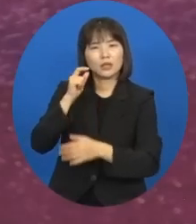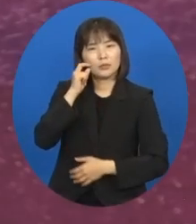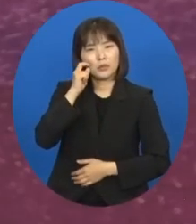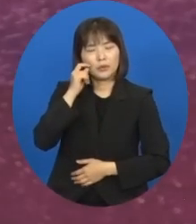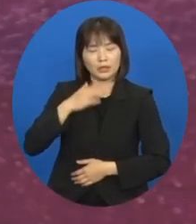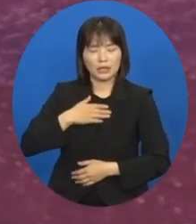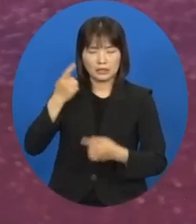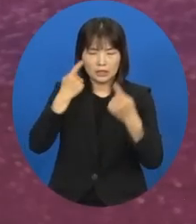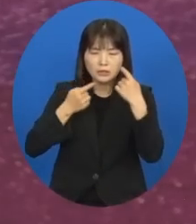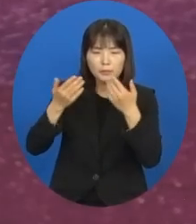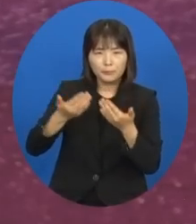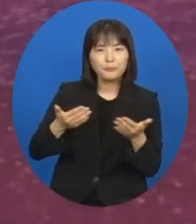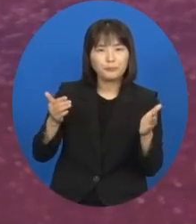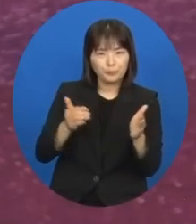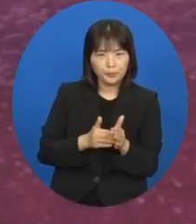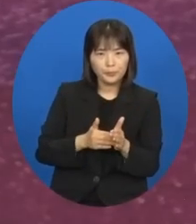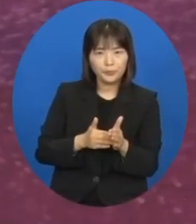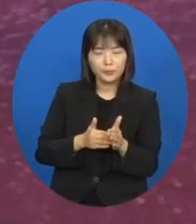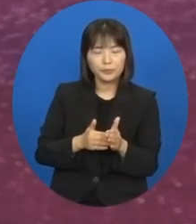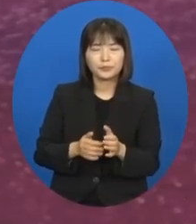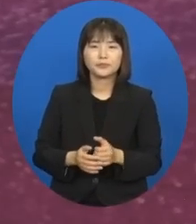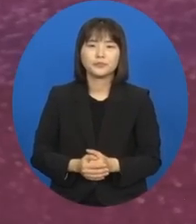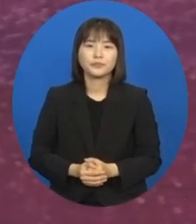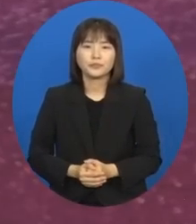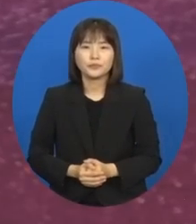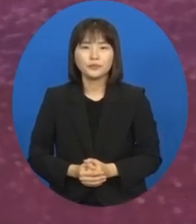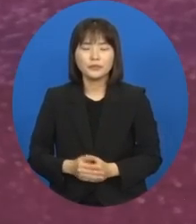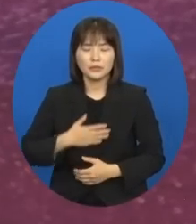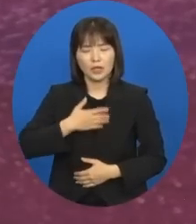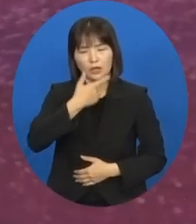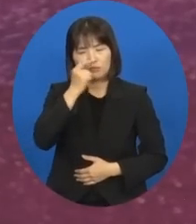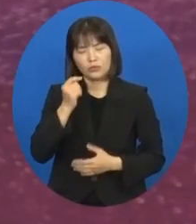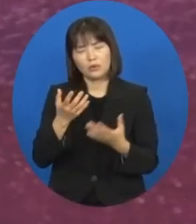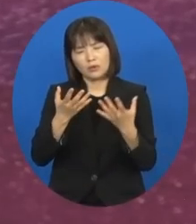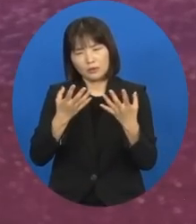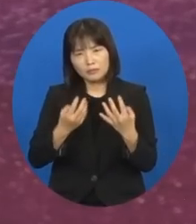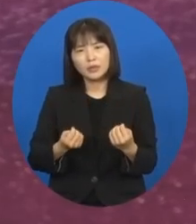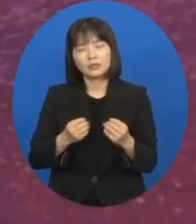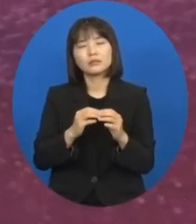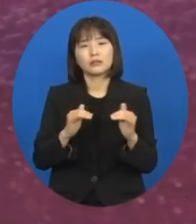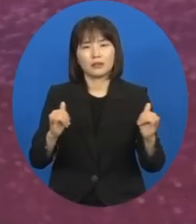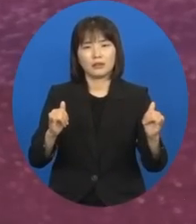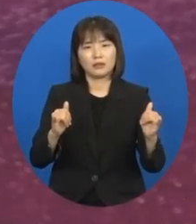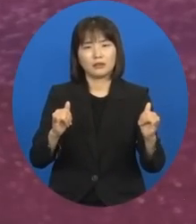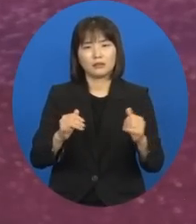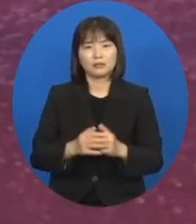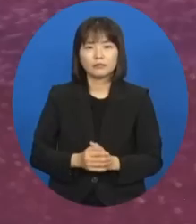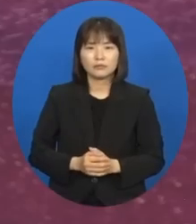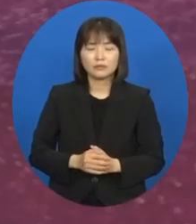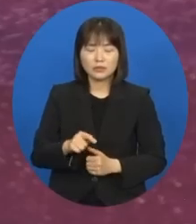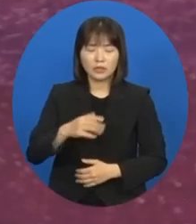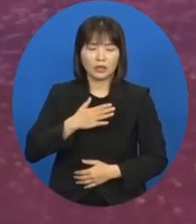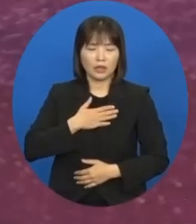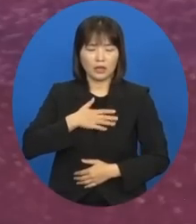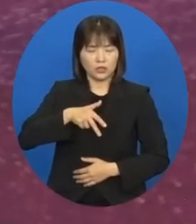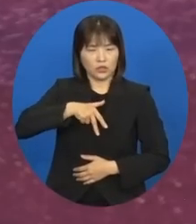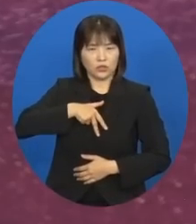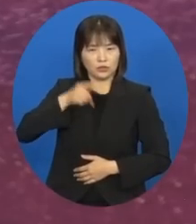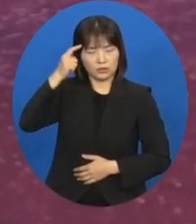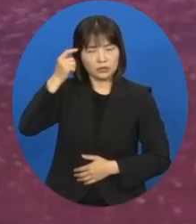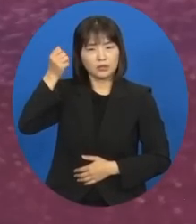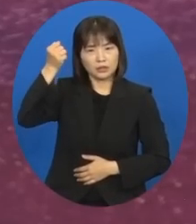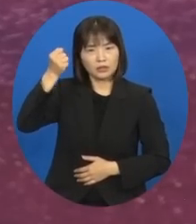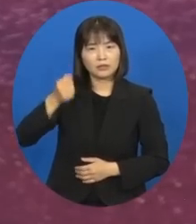상처 입은 사람이고 나는 부족한 것이 너무나도 많은 사람이야 그것이 저의 정체성이라고 여기기